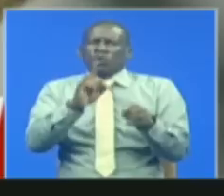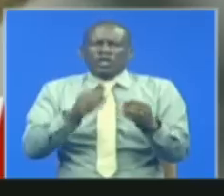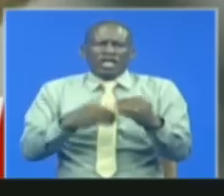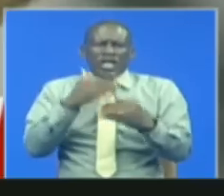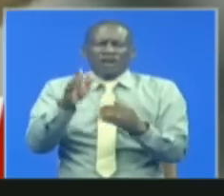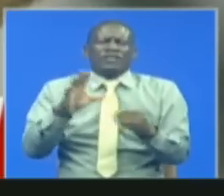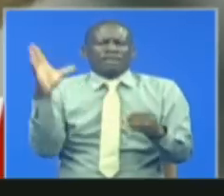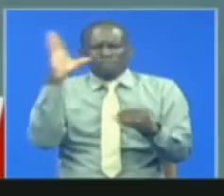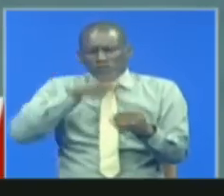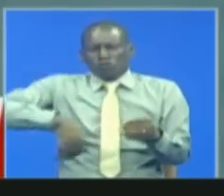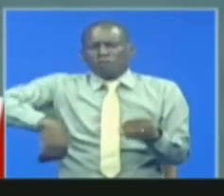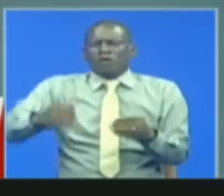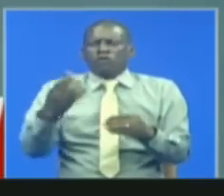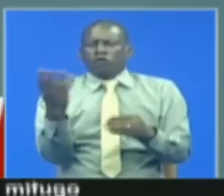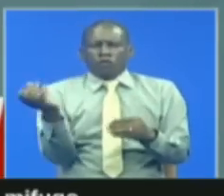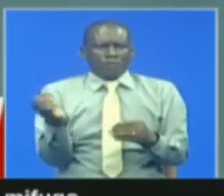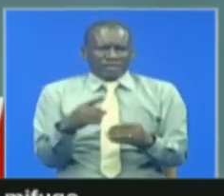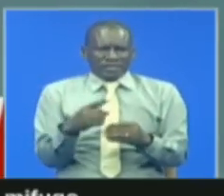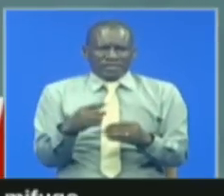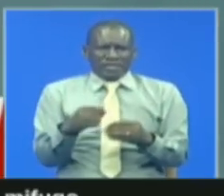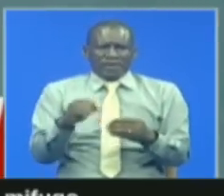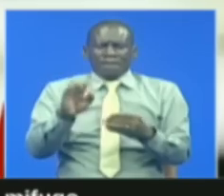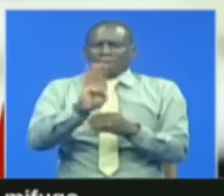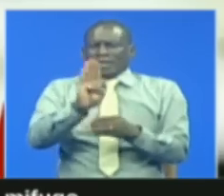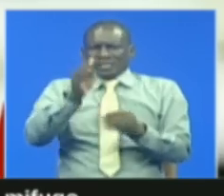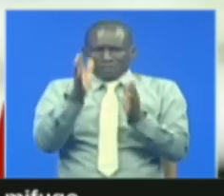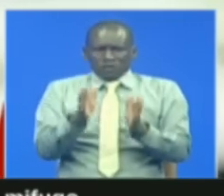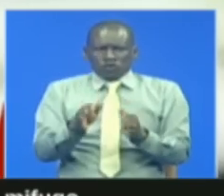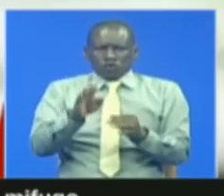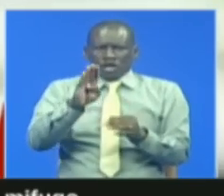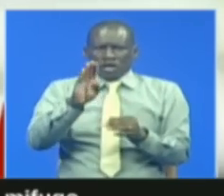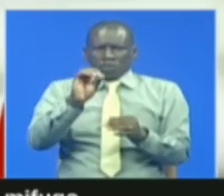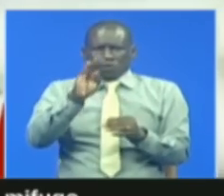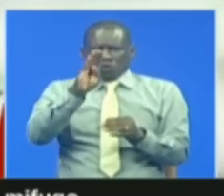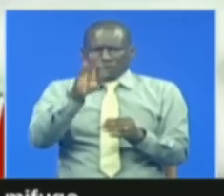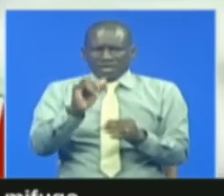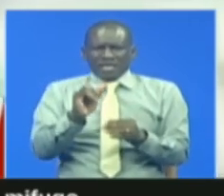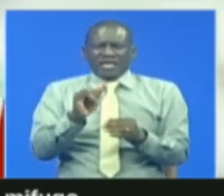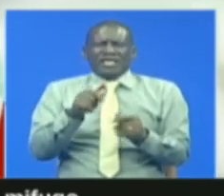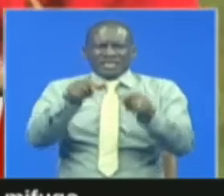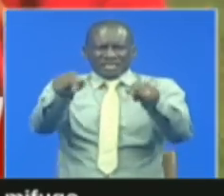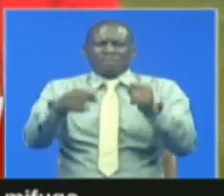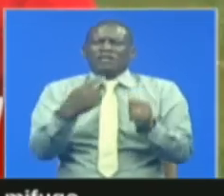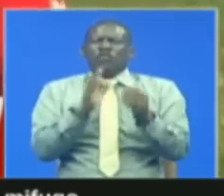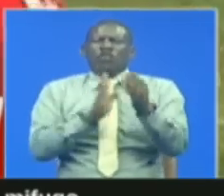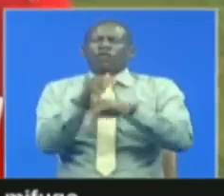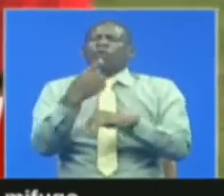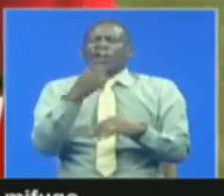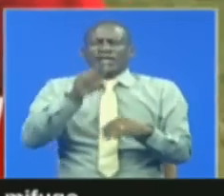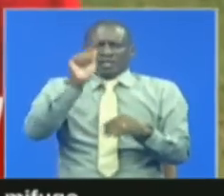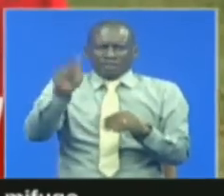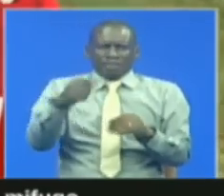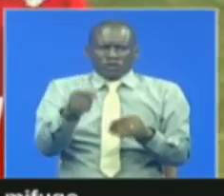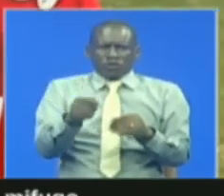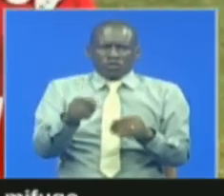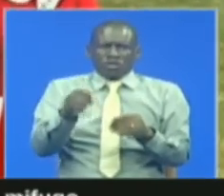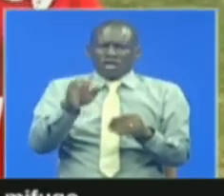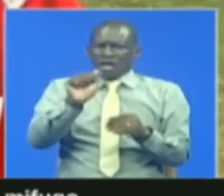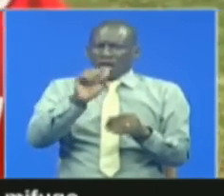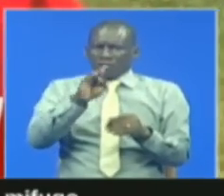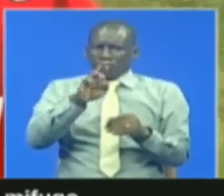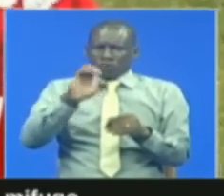kwa miezi minne. Mbelgiji Adel Amruche na Bobby Williamson wanadai jumla ya milioni 100. Amruche alishtaki